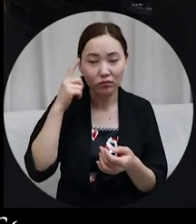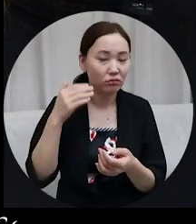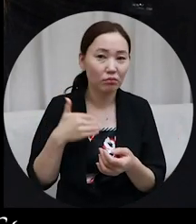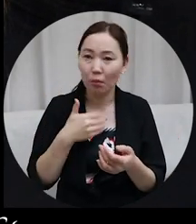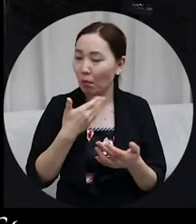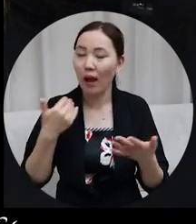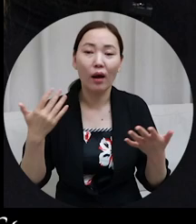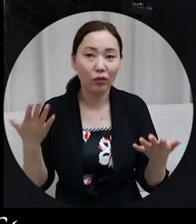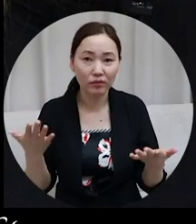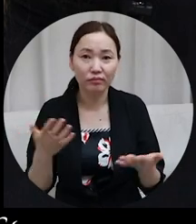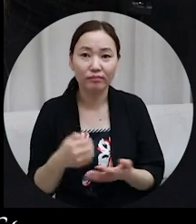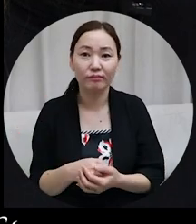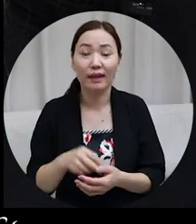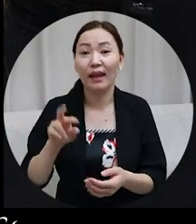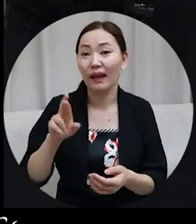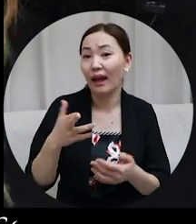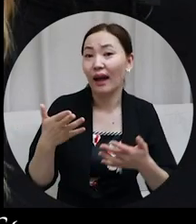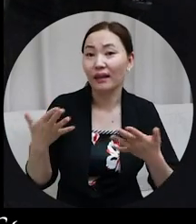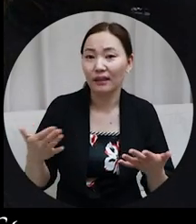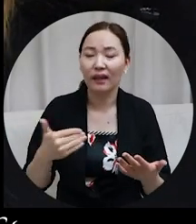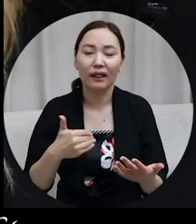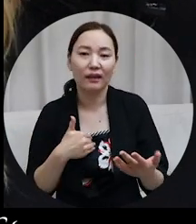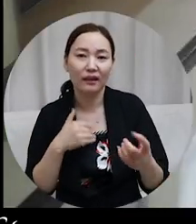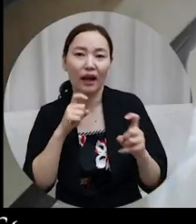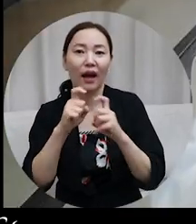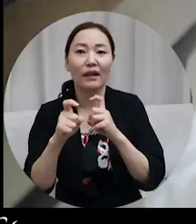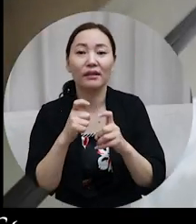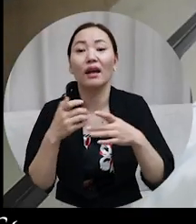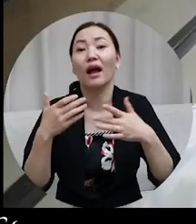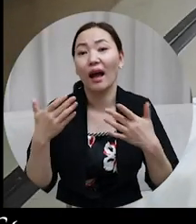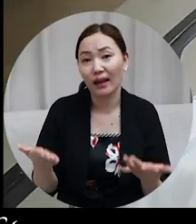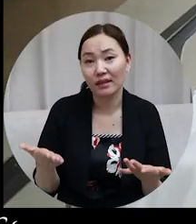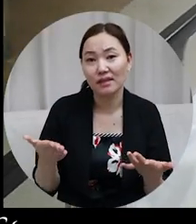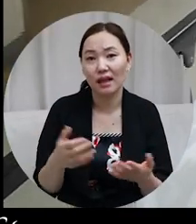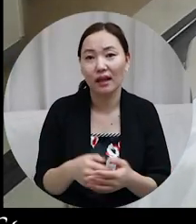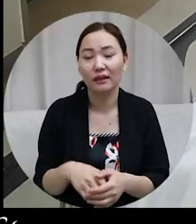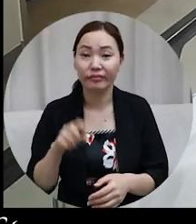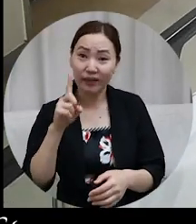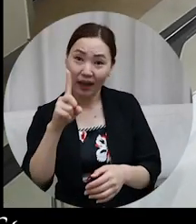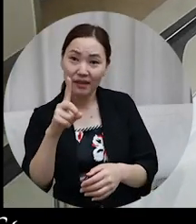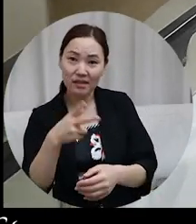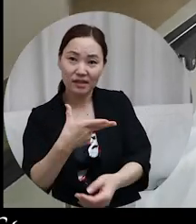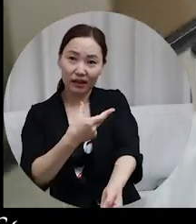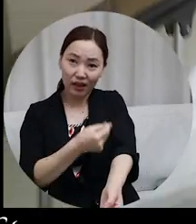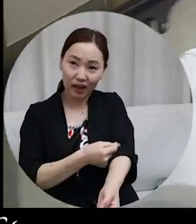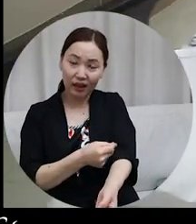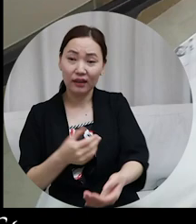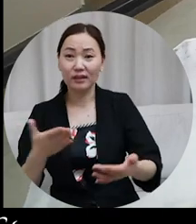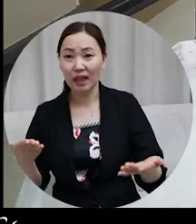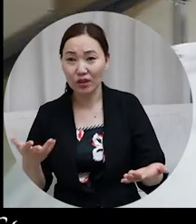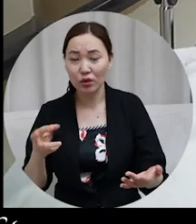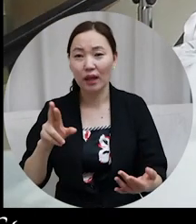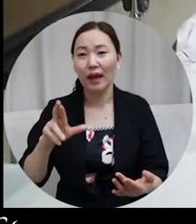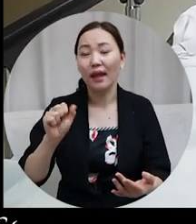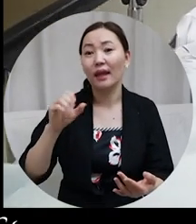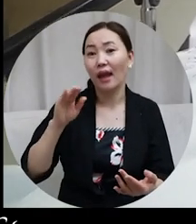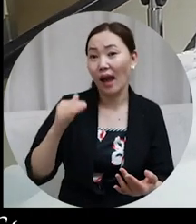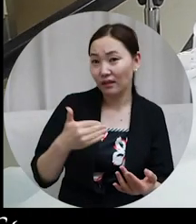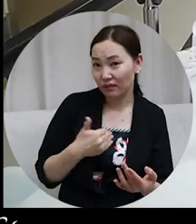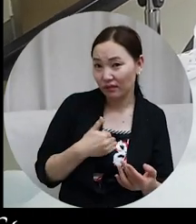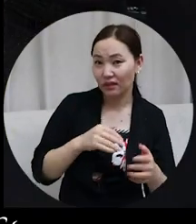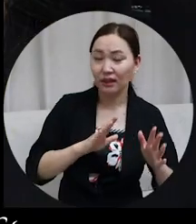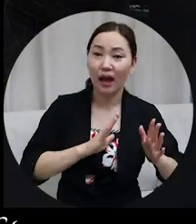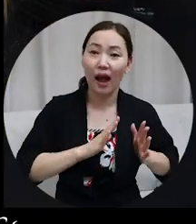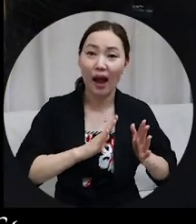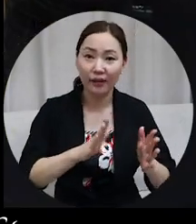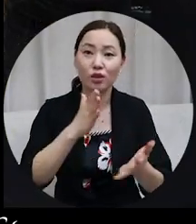тийм бодол нэг ч төрөөгүй. Яа тэгвэл зүгээр тэр надтай харилцаж байгаа харьцаа тийм тэр нэг ганцхан ширхэг тариа хийх гэж яаж